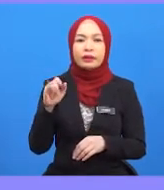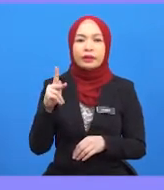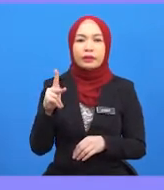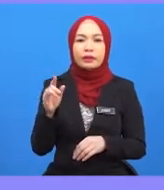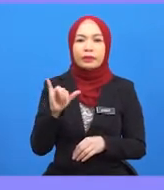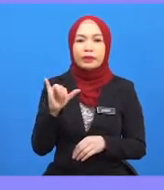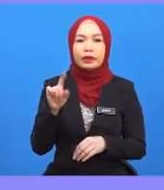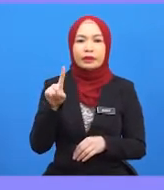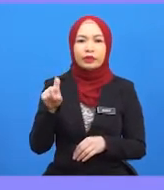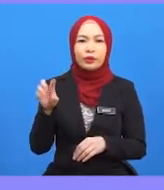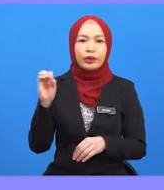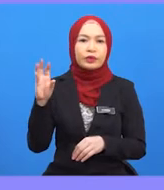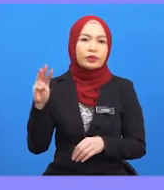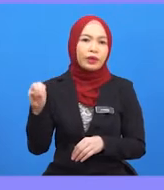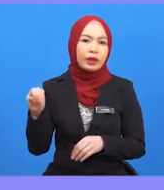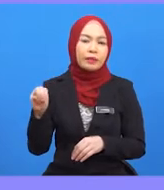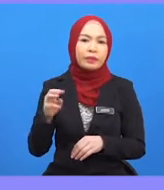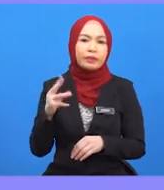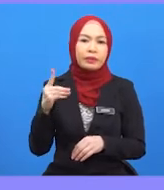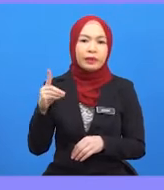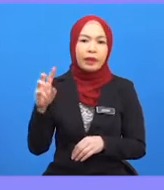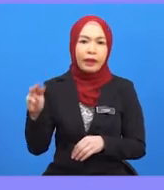1.0 mol per desimeter padu.